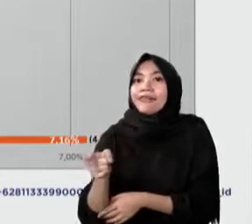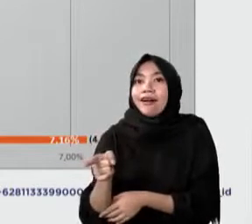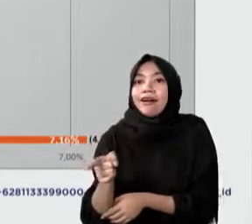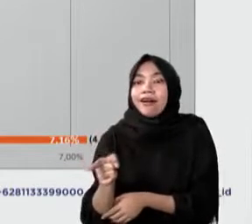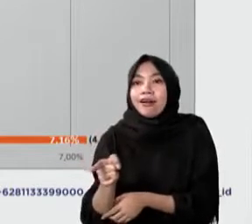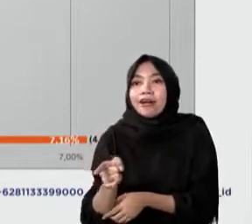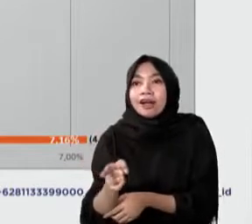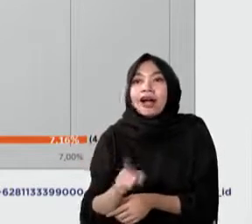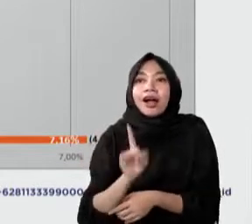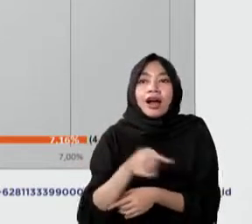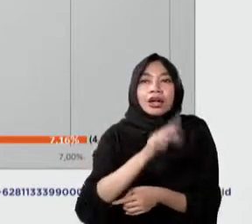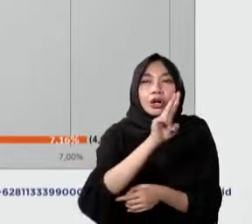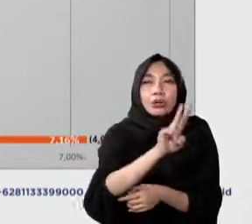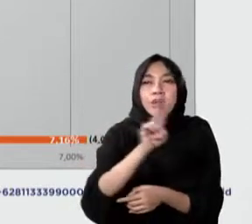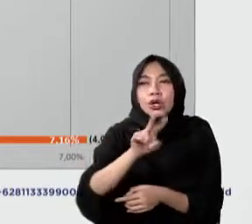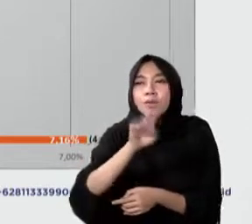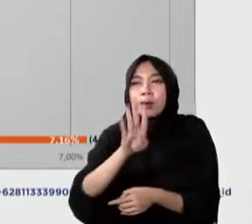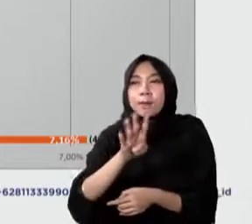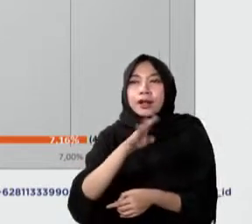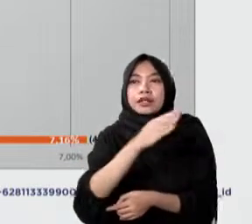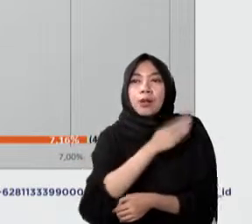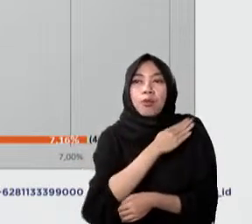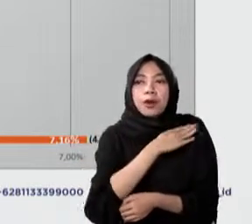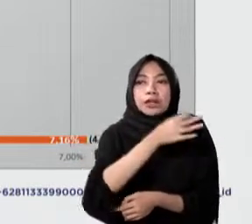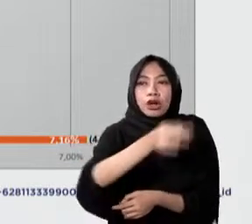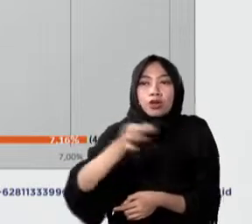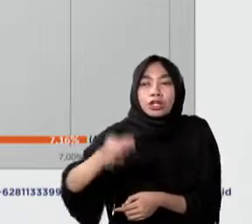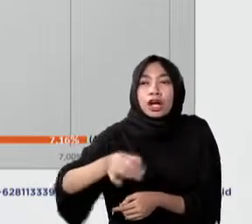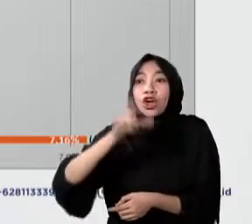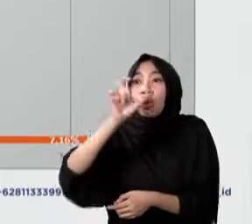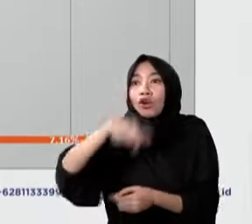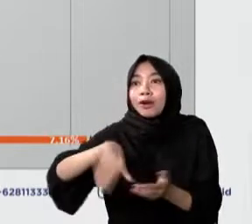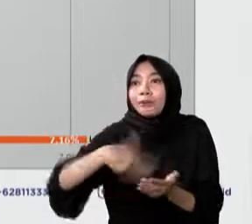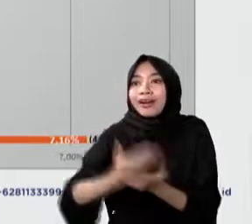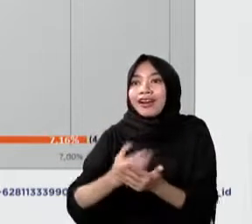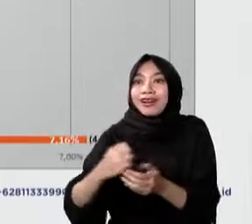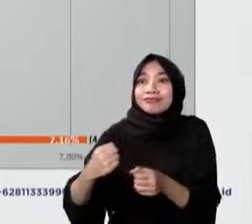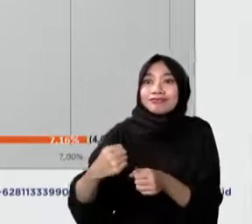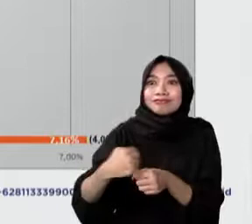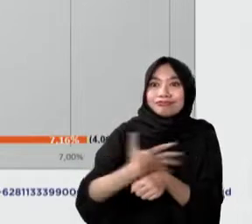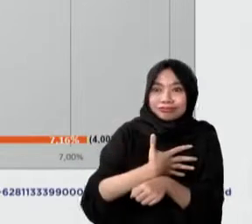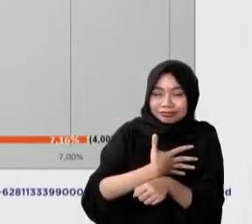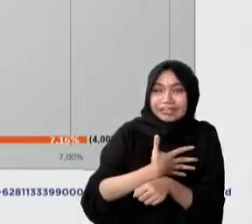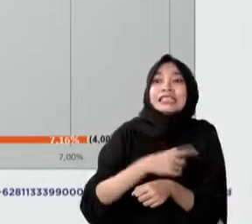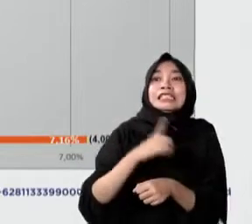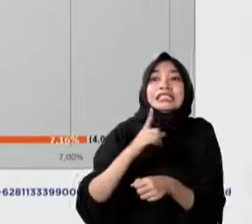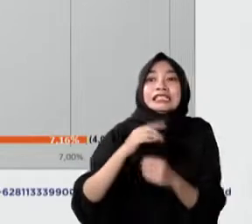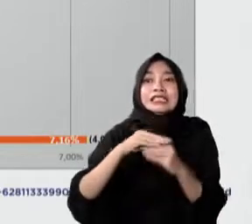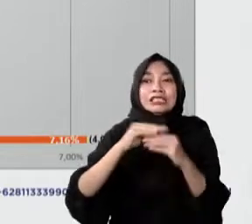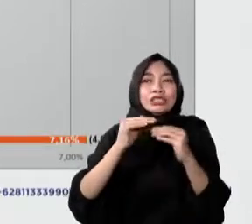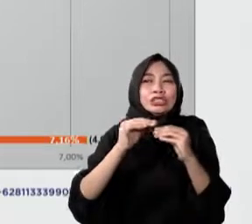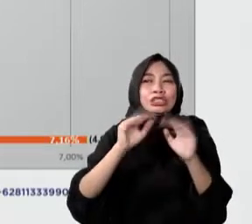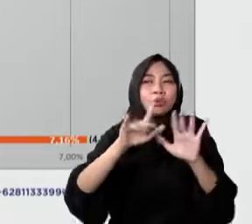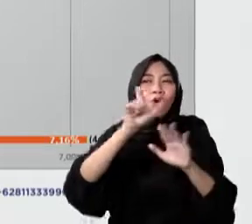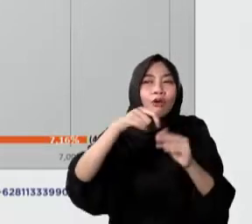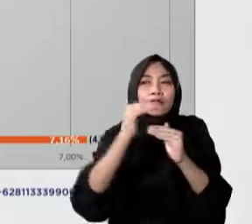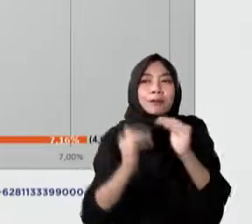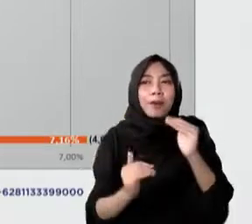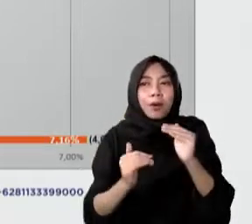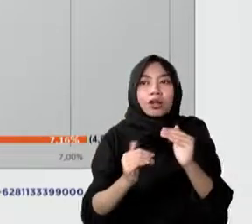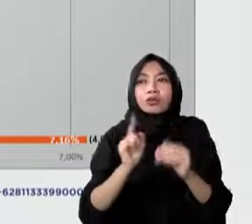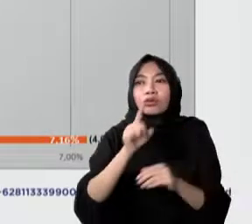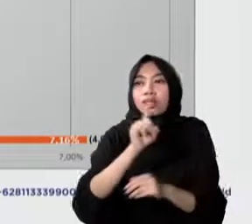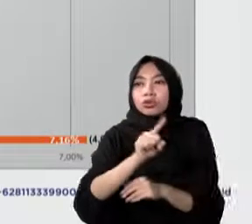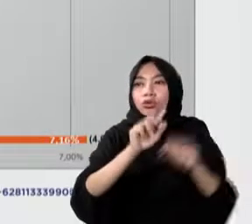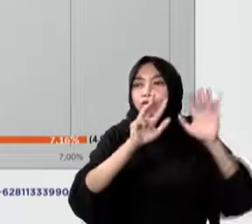ada 224 kabupaten kota dengan angka kematian di bawah 10 orang. Kemudian ada 172 kabupaten kota